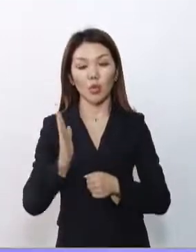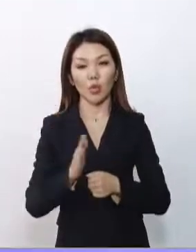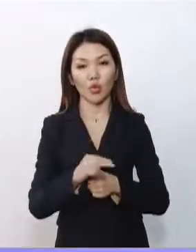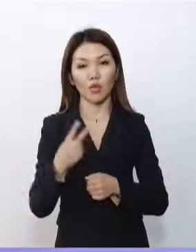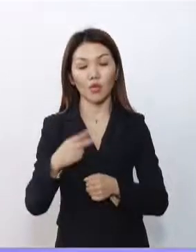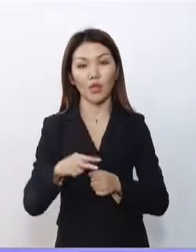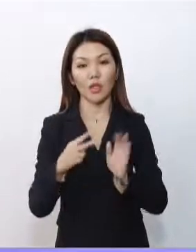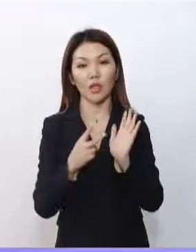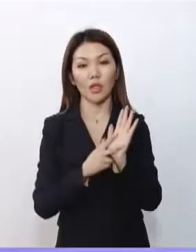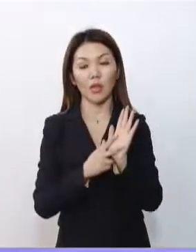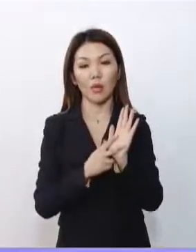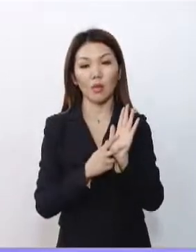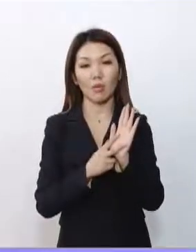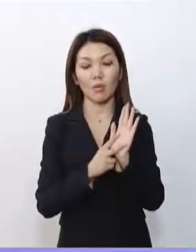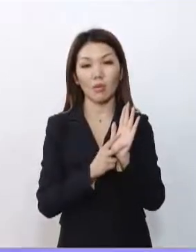27